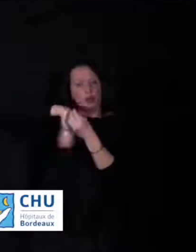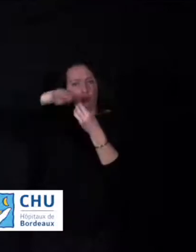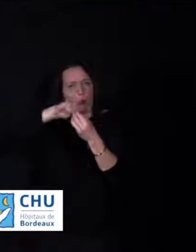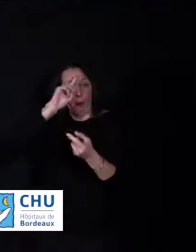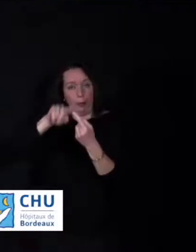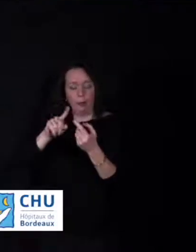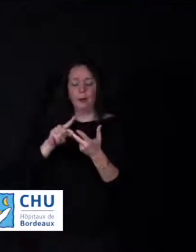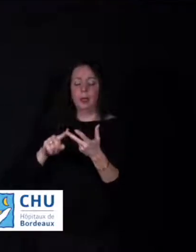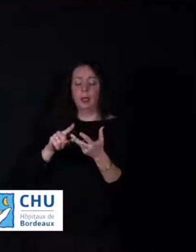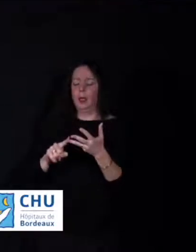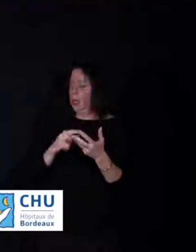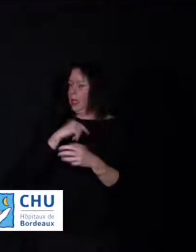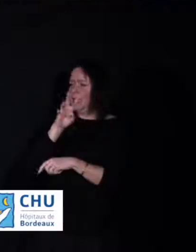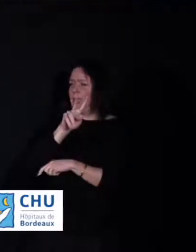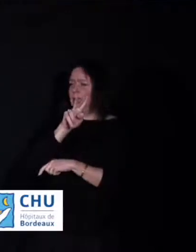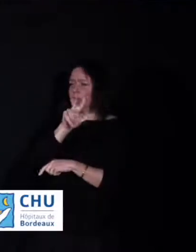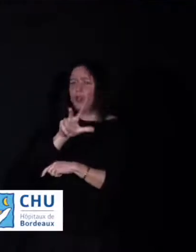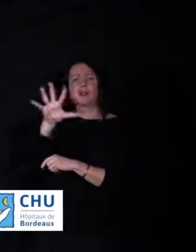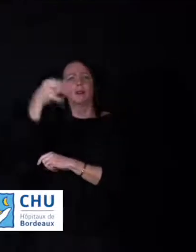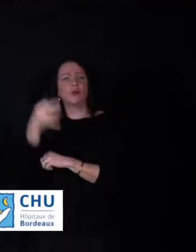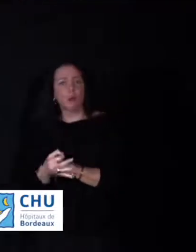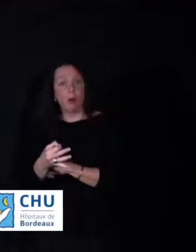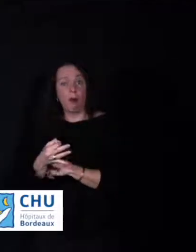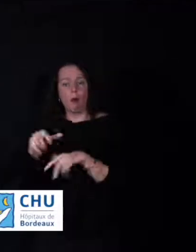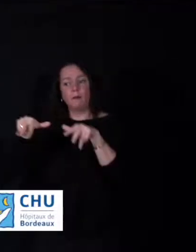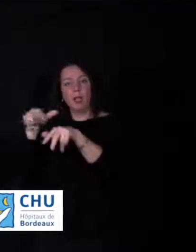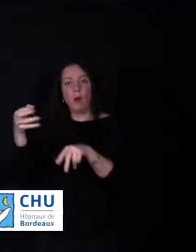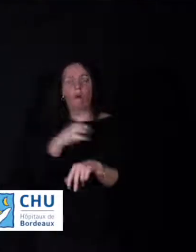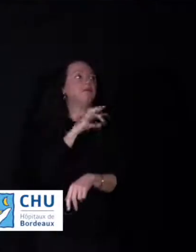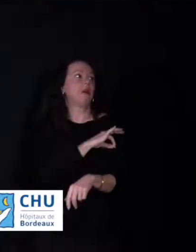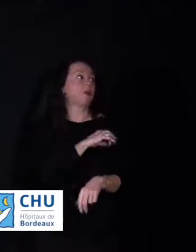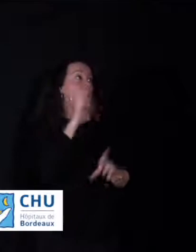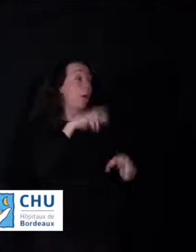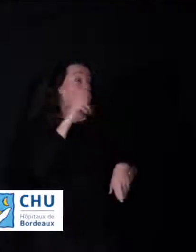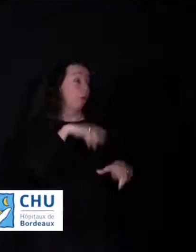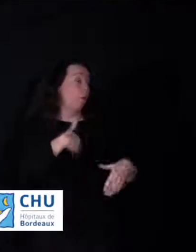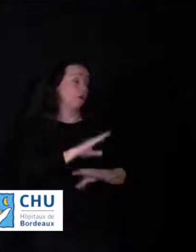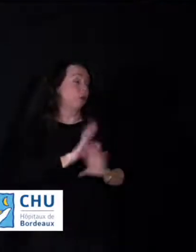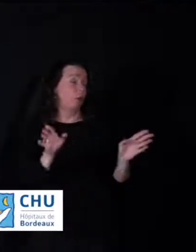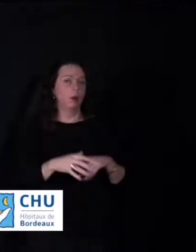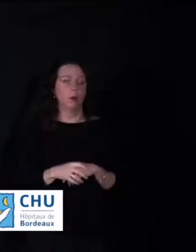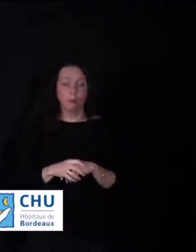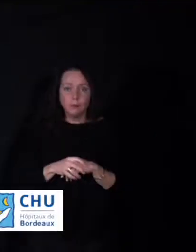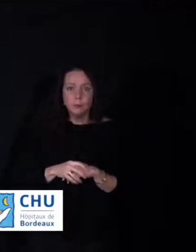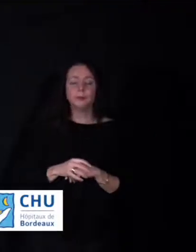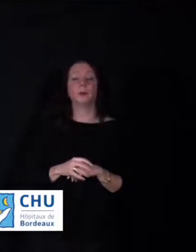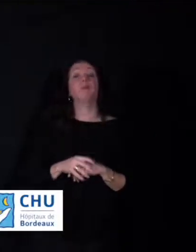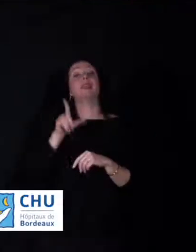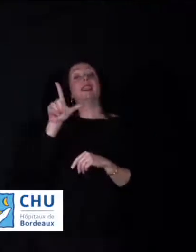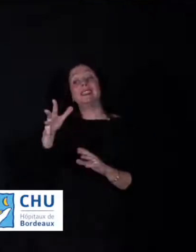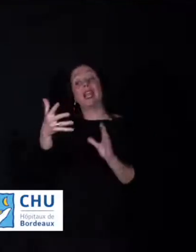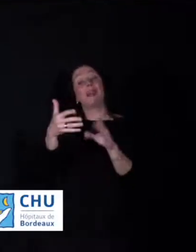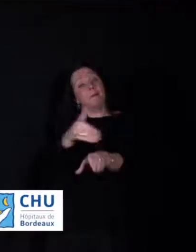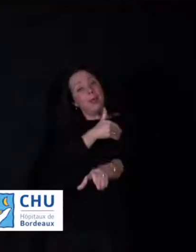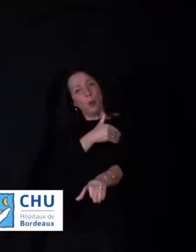quand même 35% des vidéos, l'inefficacité quand même des vaccins. Alors, 5 millions de vues de ces vidéos